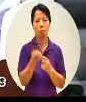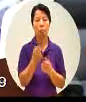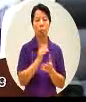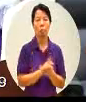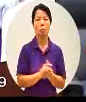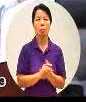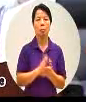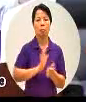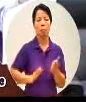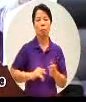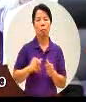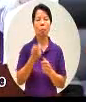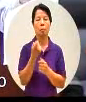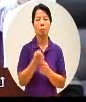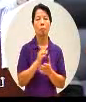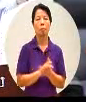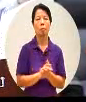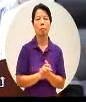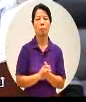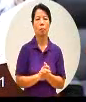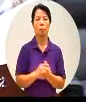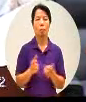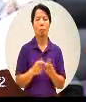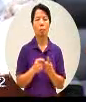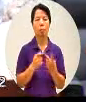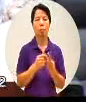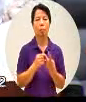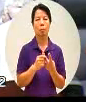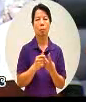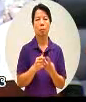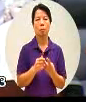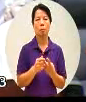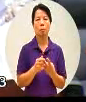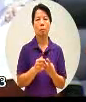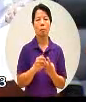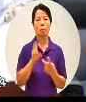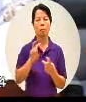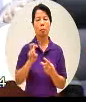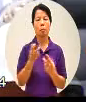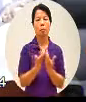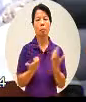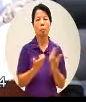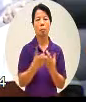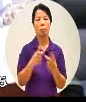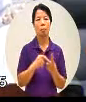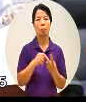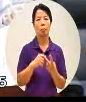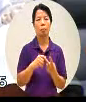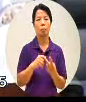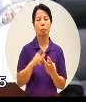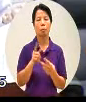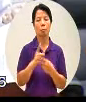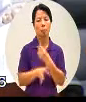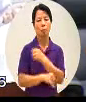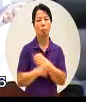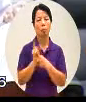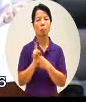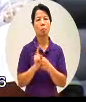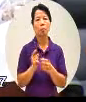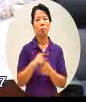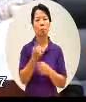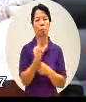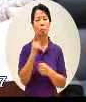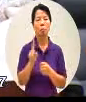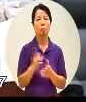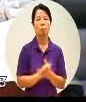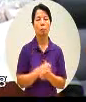多，影响就不大。来，你体适能二十分，体适能二十分，你是徛什么基准点二十分啊？您